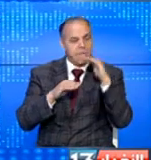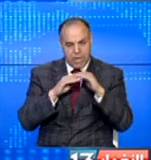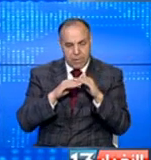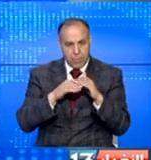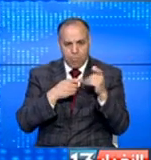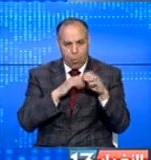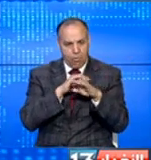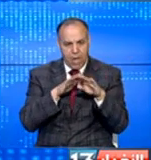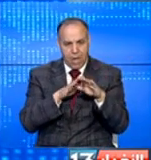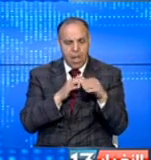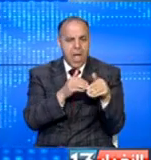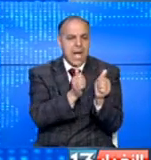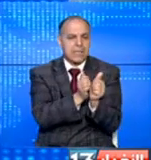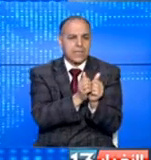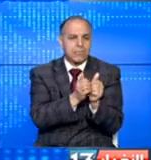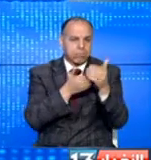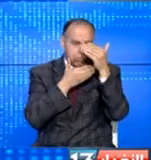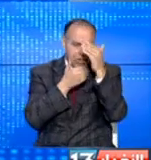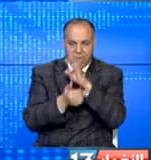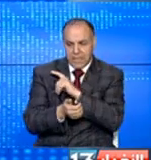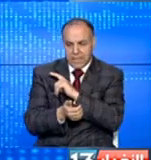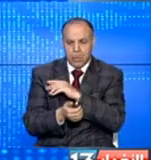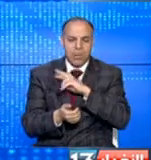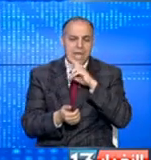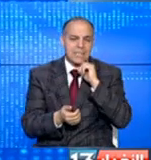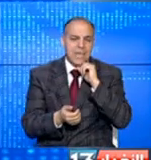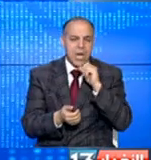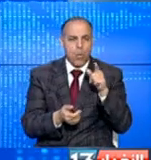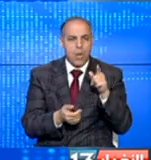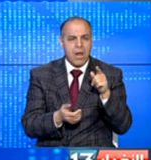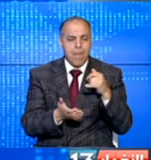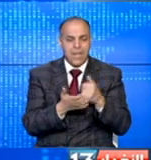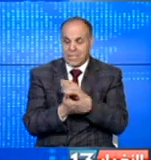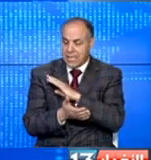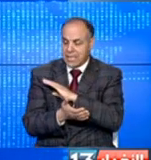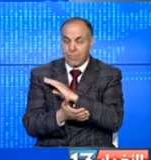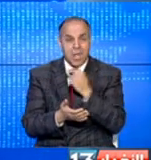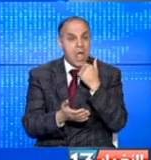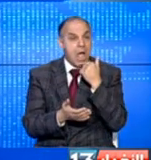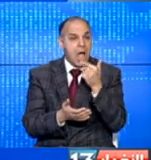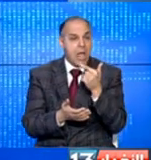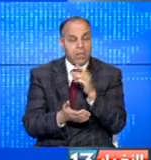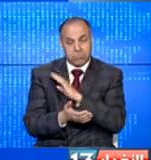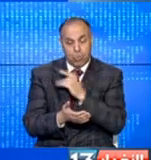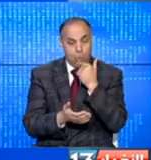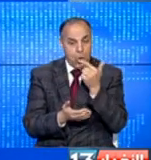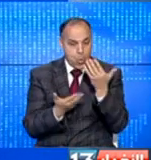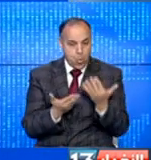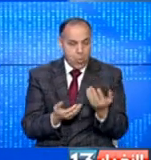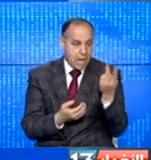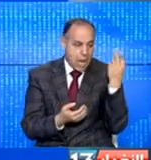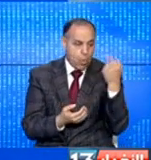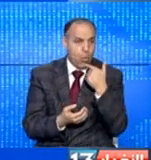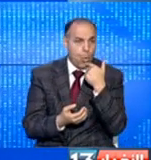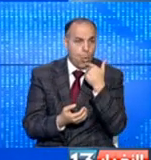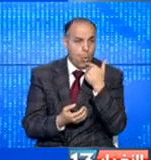الماضية بين فصائل المقاومة الفلسطينية وقوات الاحتلال في قطاع غزة، القطاع الذي كان اليومين